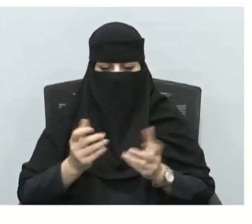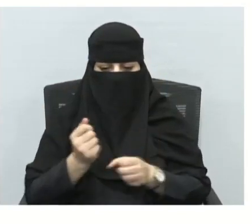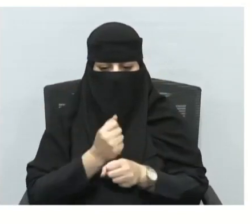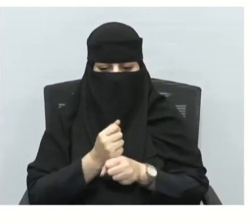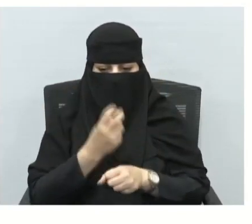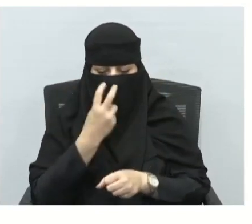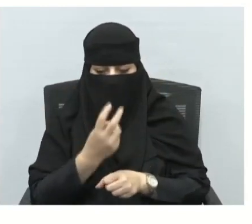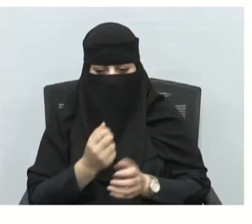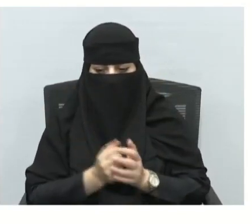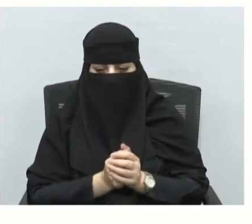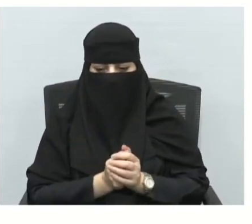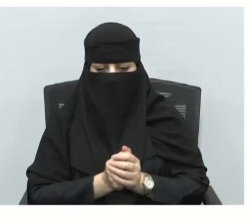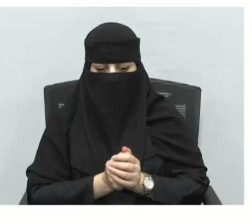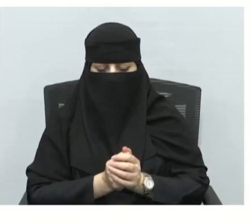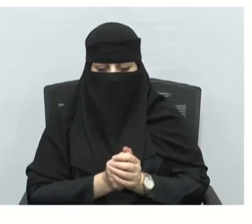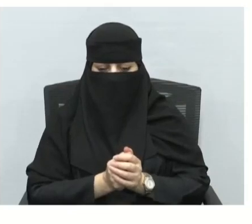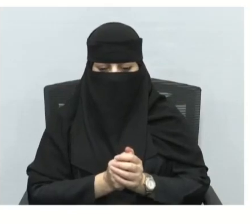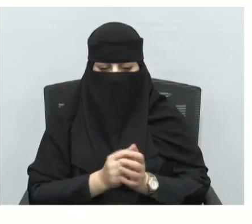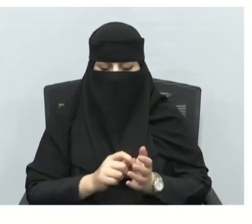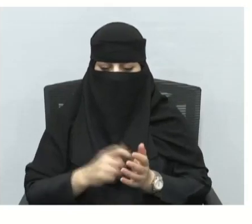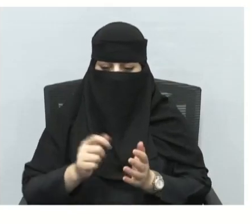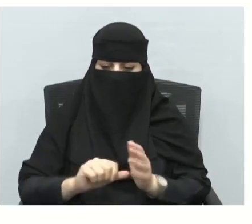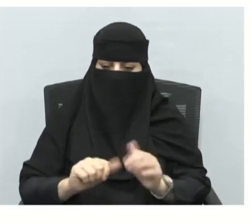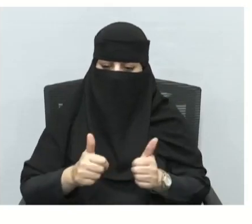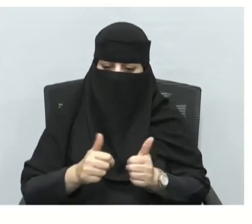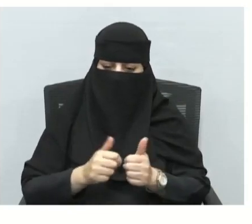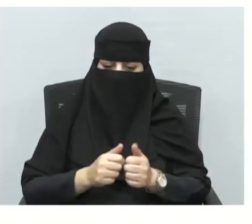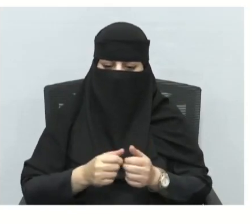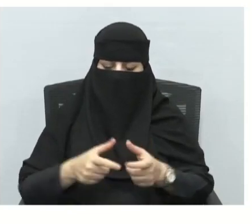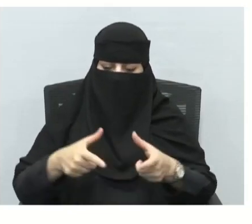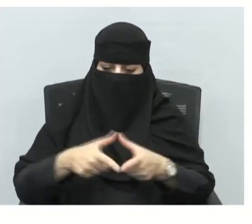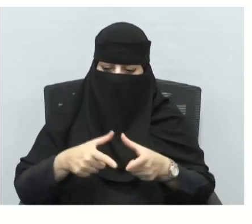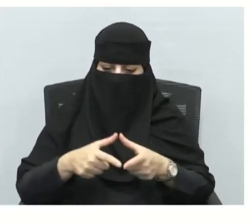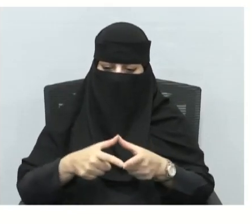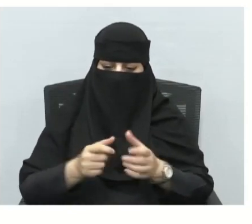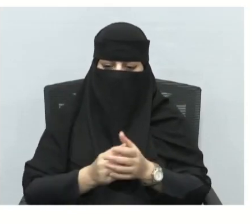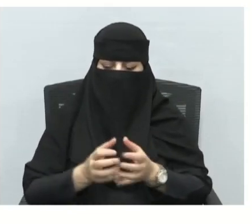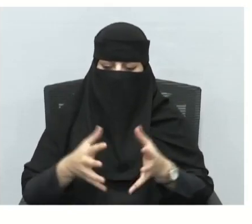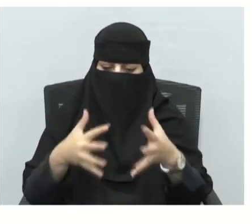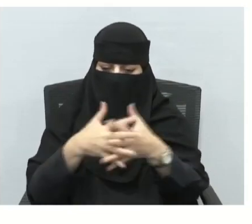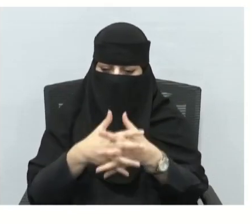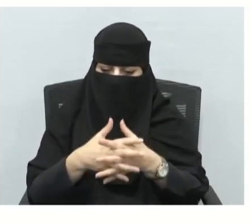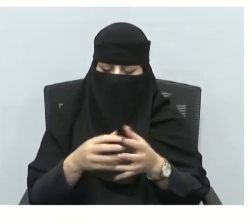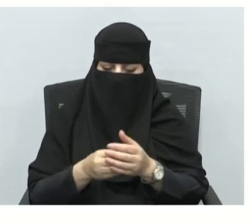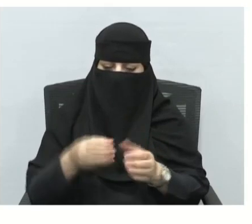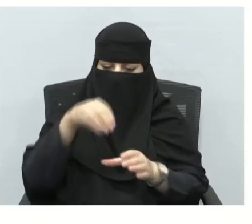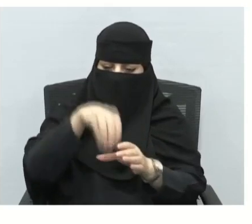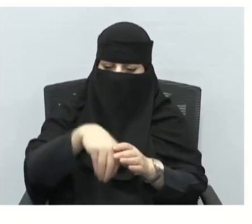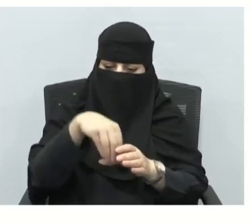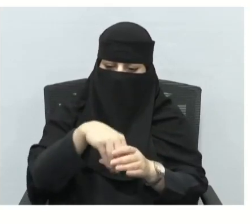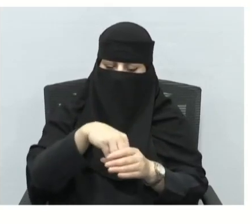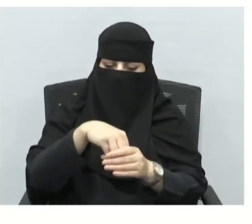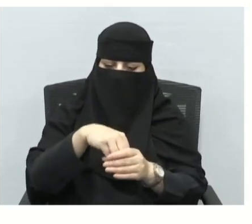ماذا نشاهد ممتاز قامت نوره بتجميع الالوان لتضعها في محفظه